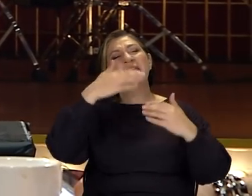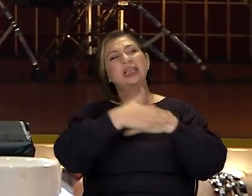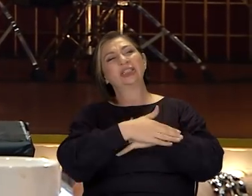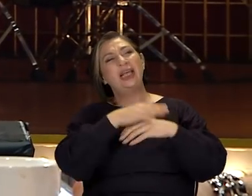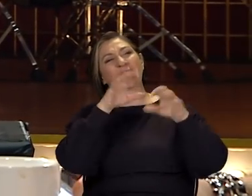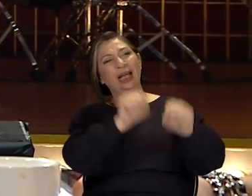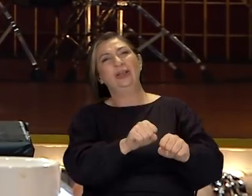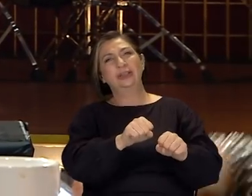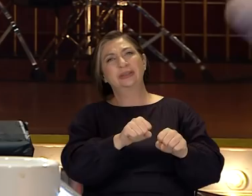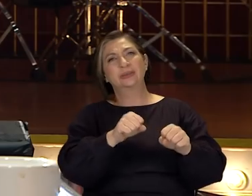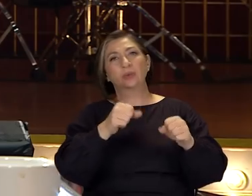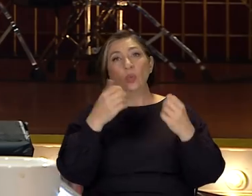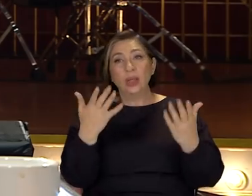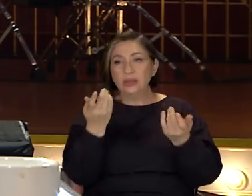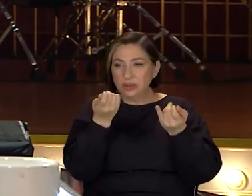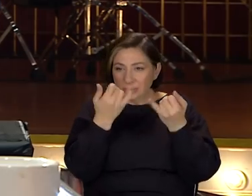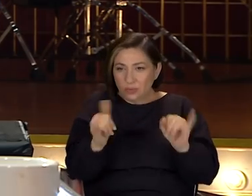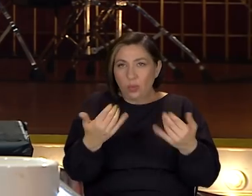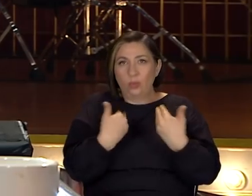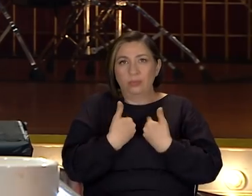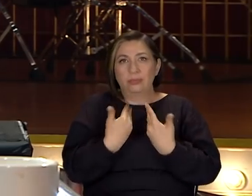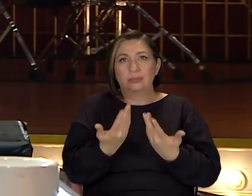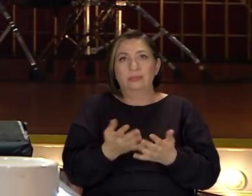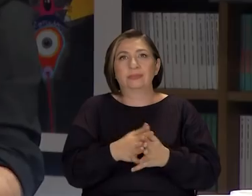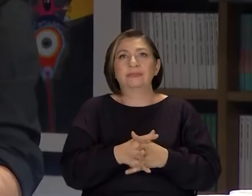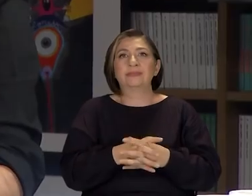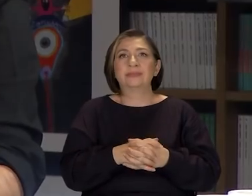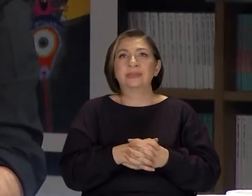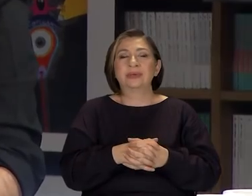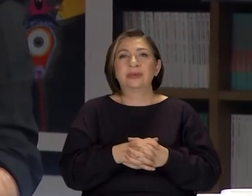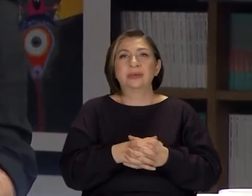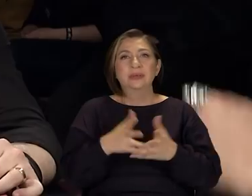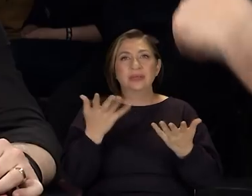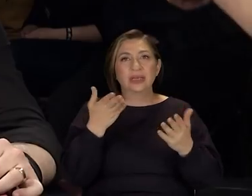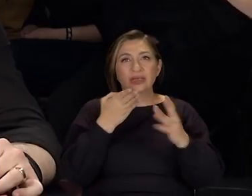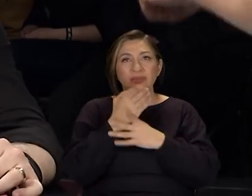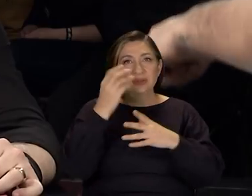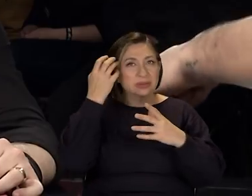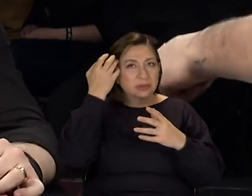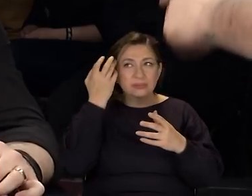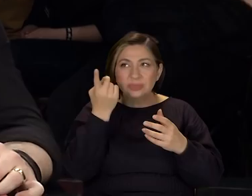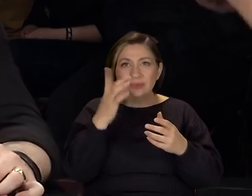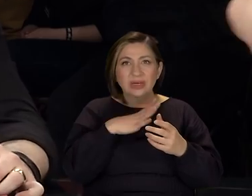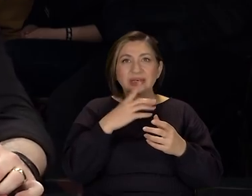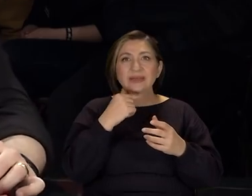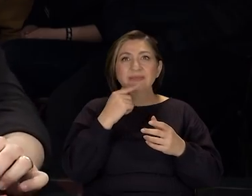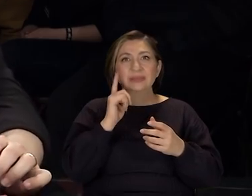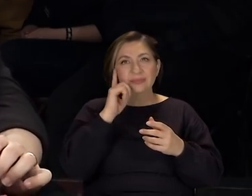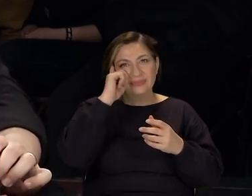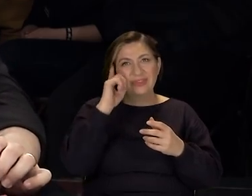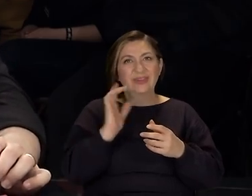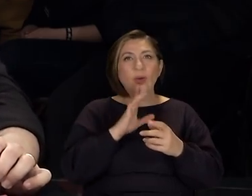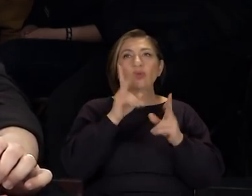gecelerde yakaladık. Ulan işten çıkıyoruz. Yani. Ne oldu ne girmiş? Saçınlar bir şey olmuş efendim girmiş. Kırmızı bir şey girmiş oraya.